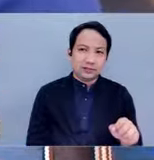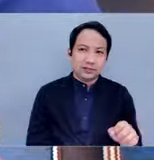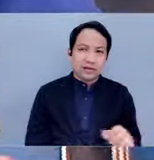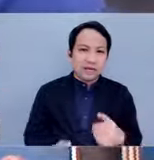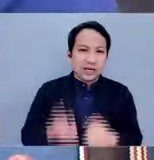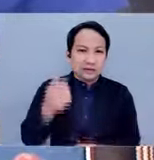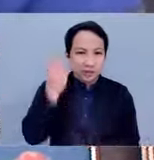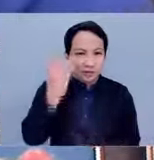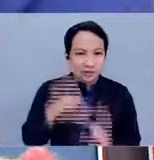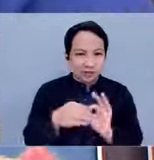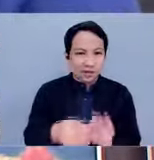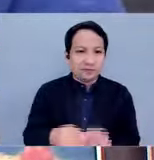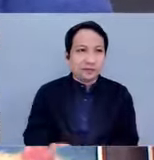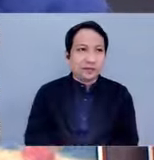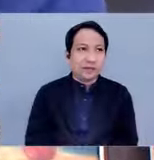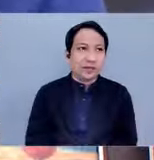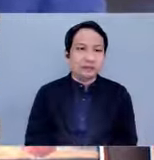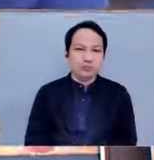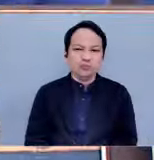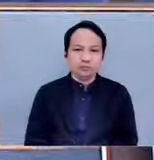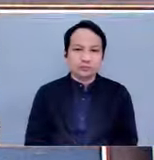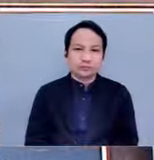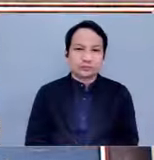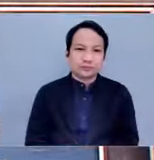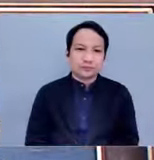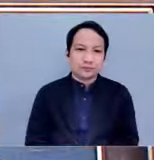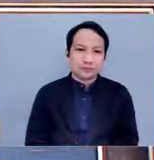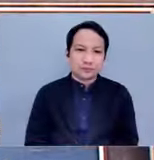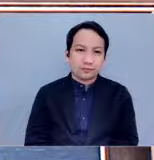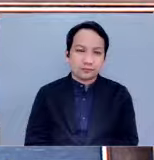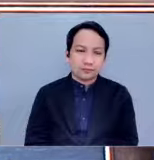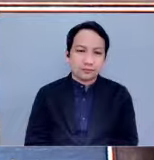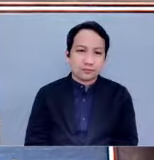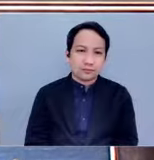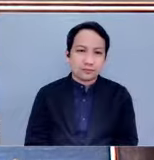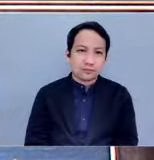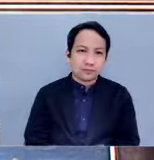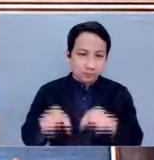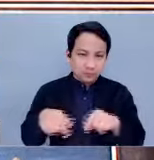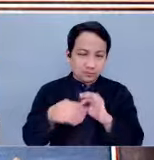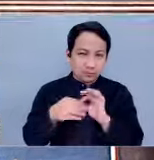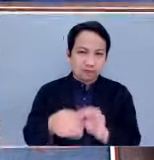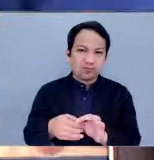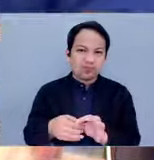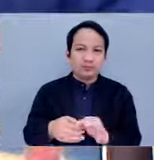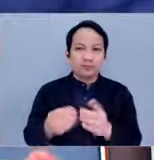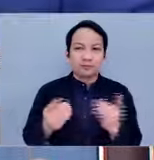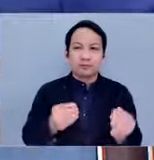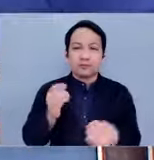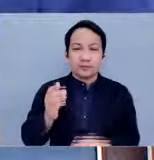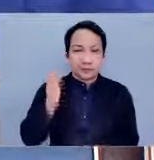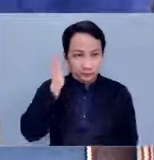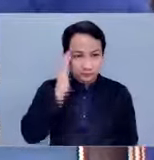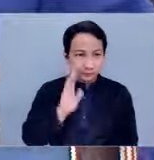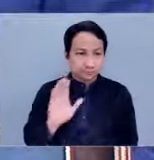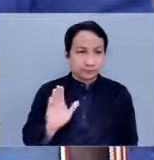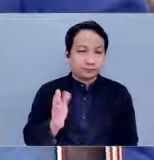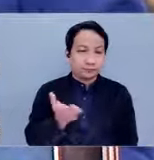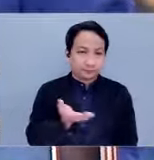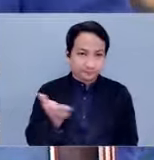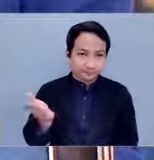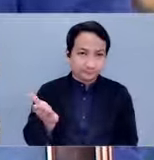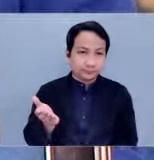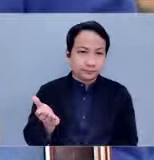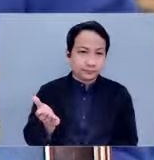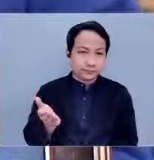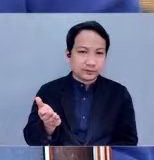mo ng grand prize reveal. Grand prize reveal. Mamaya. At ito na nga po, yan na nga ang ginagawa ng marami sa ating mga kapatid na nagiging client